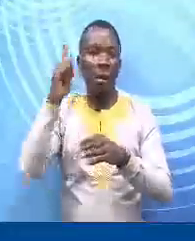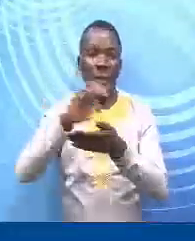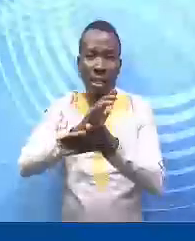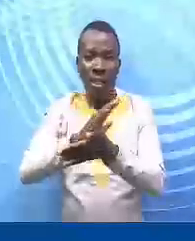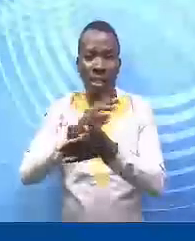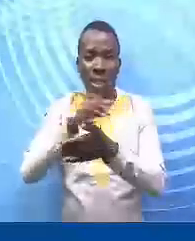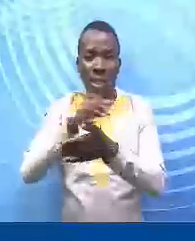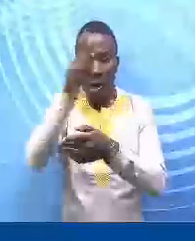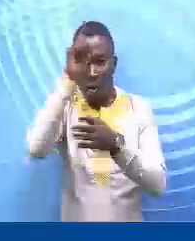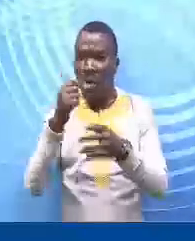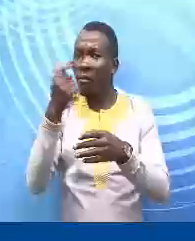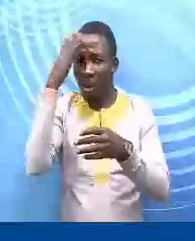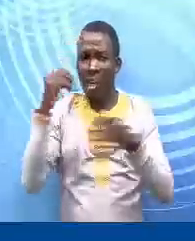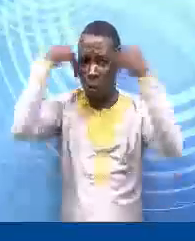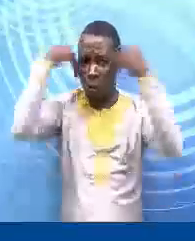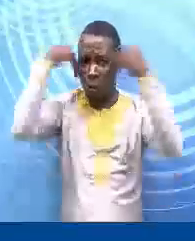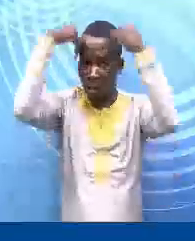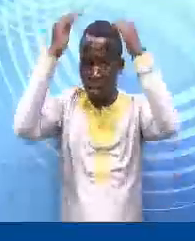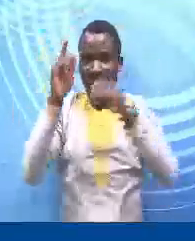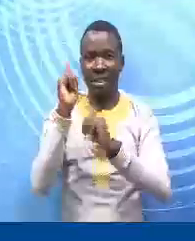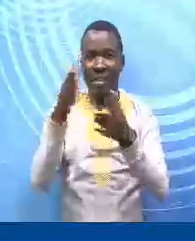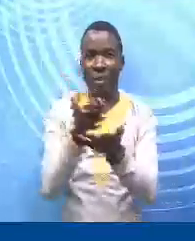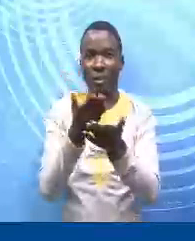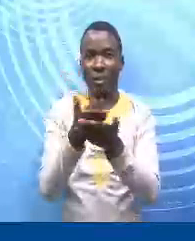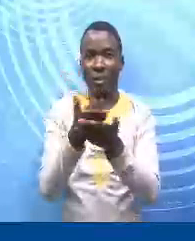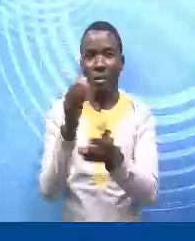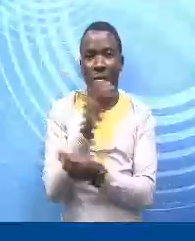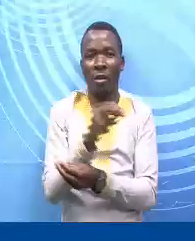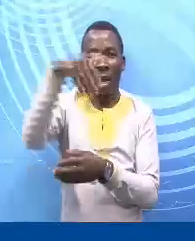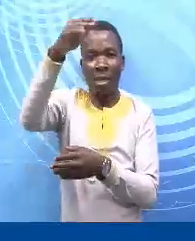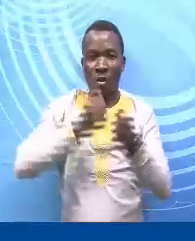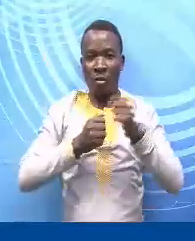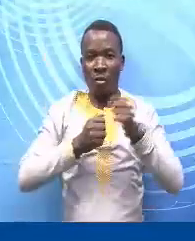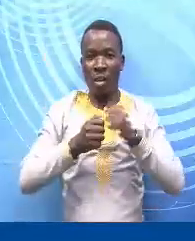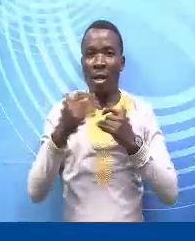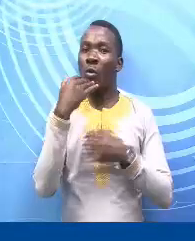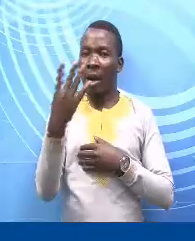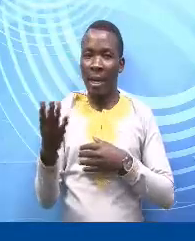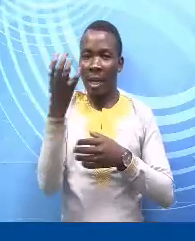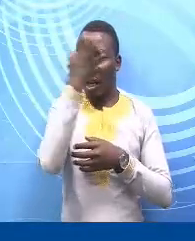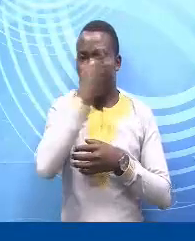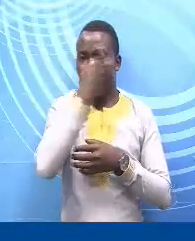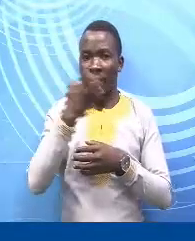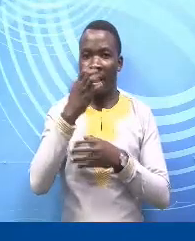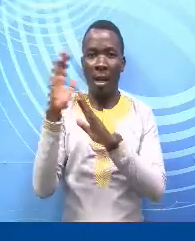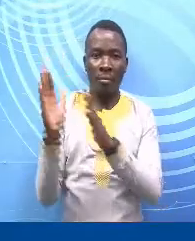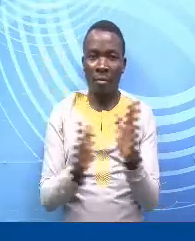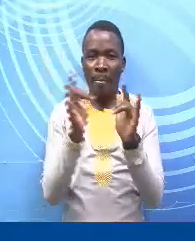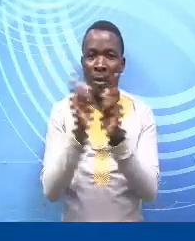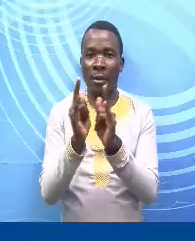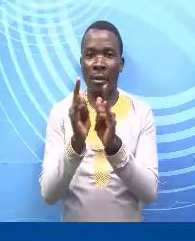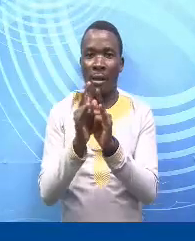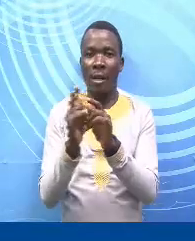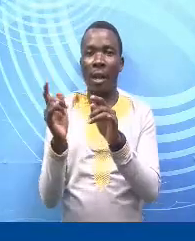ku nkeke n'abanyerondo bamusaba ruswa. Hanze y'u Rwanda uyu munsi ku wa kane ku mugabane w'i Burayi hateganyijwe inama ihuza